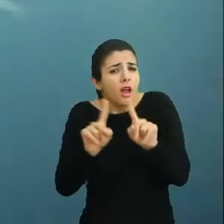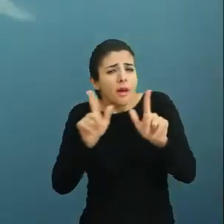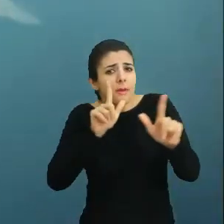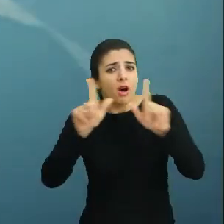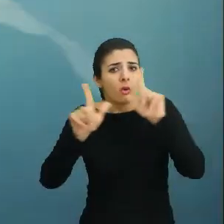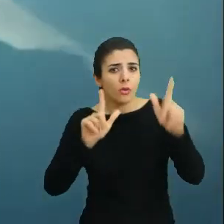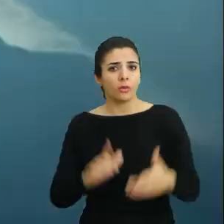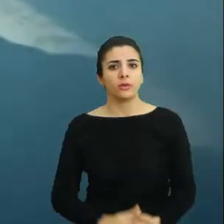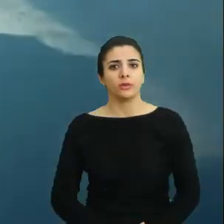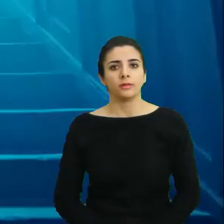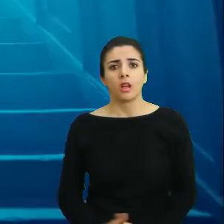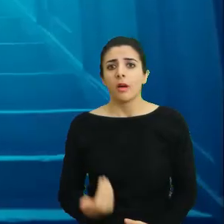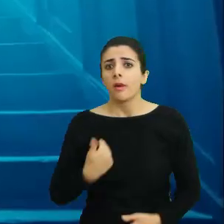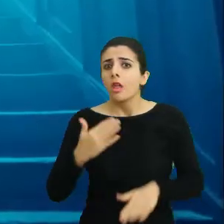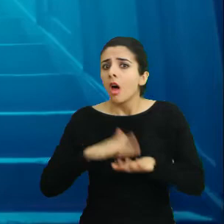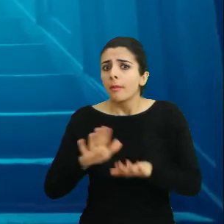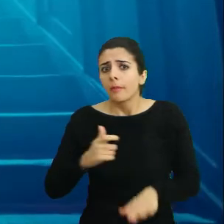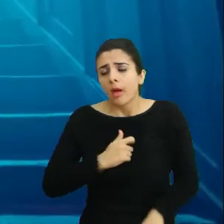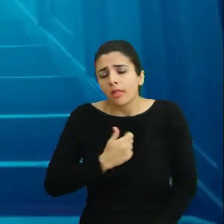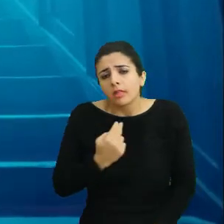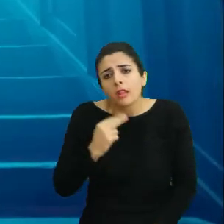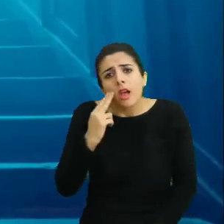Hayır. Ben